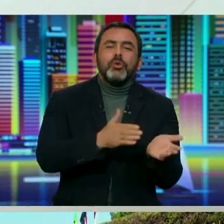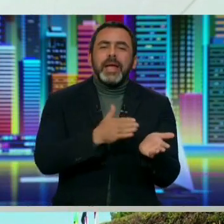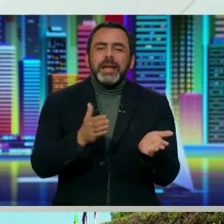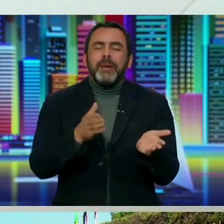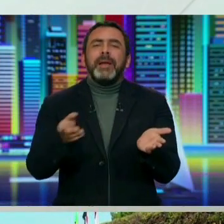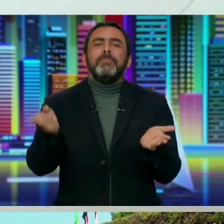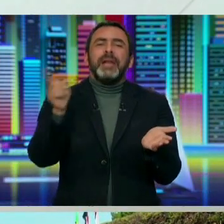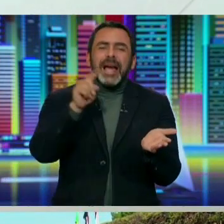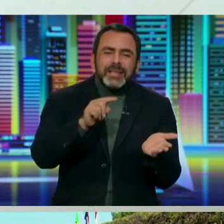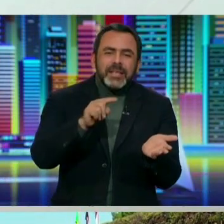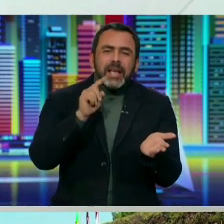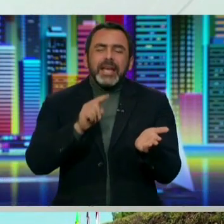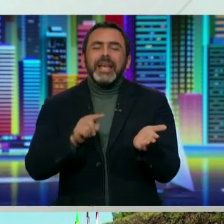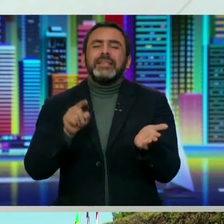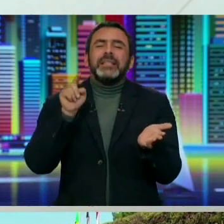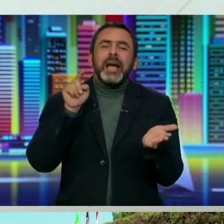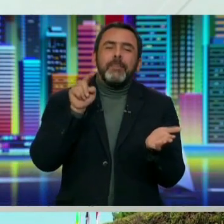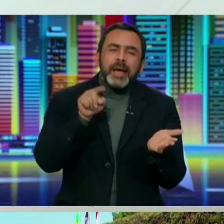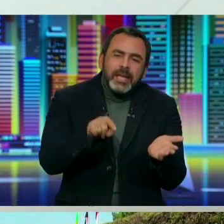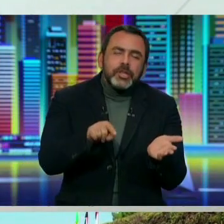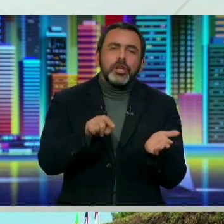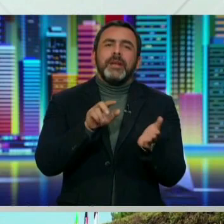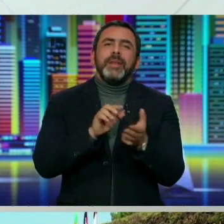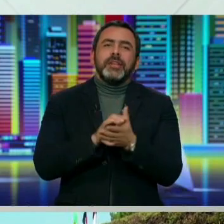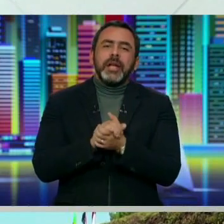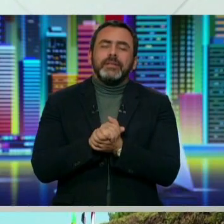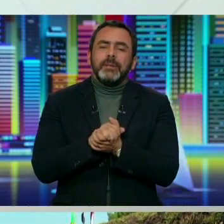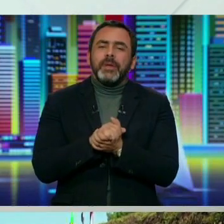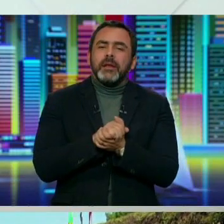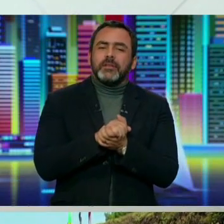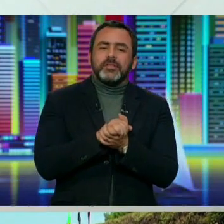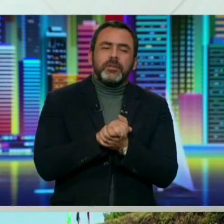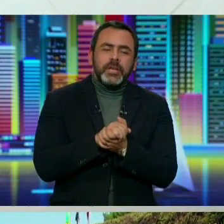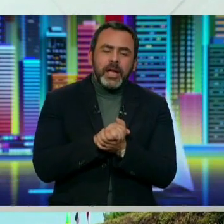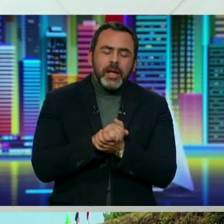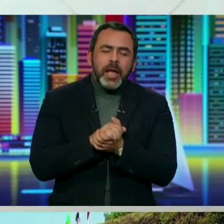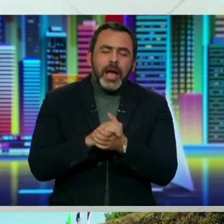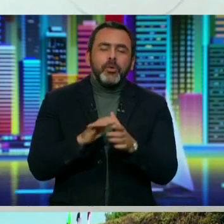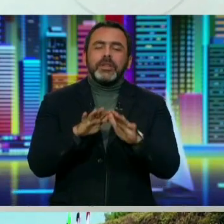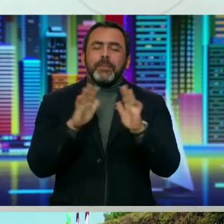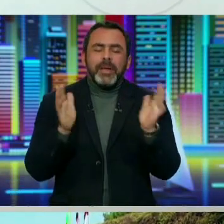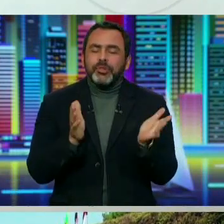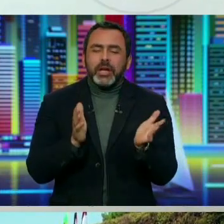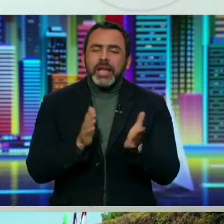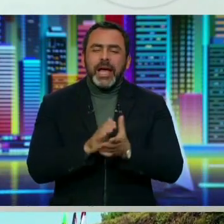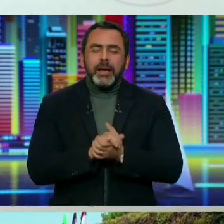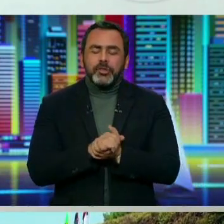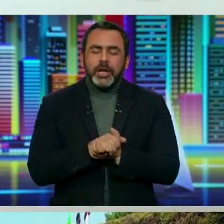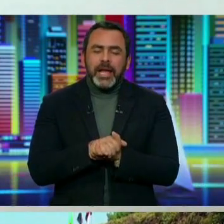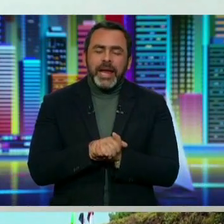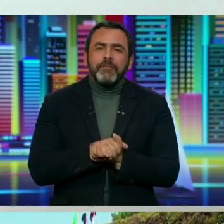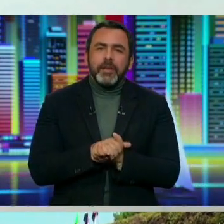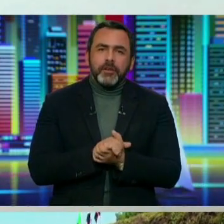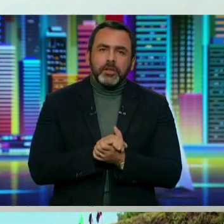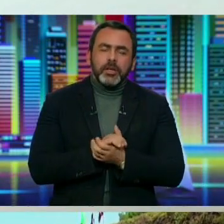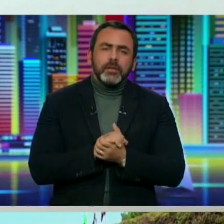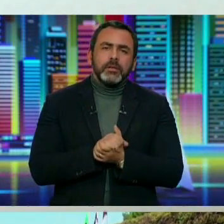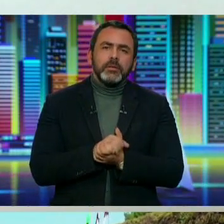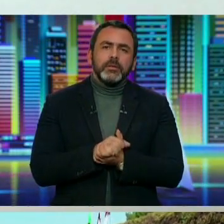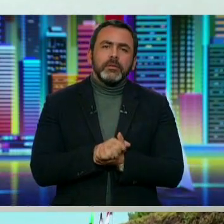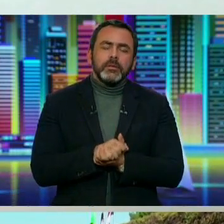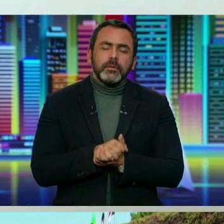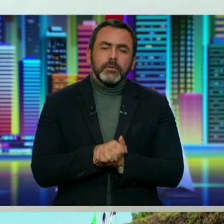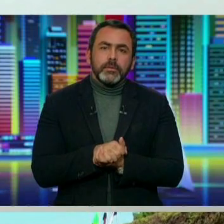التي لا تمانع بل بالعكس هي تدعم أي شكل من أشكال التنمية الاقتصادية أو التنمية بشكلها العام في